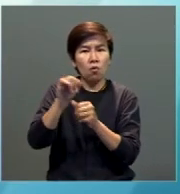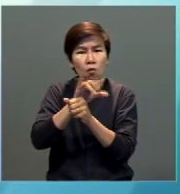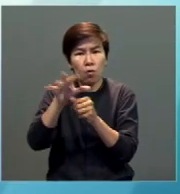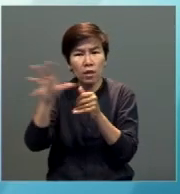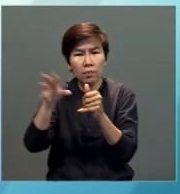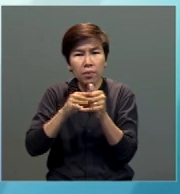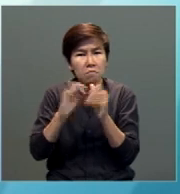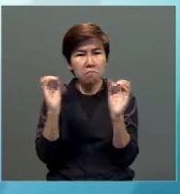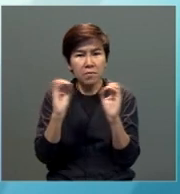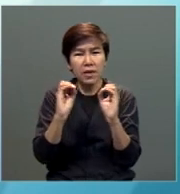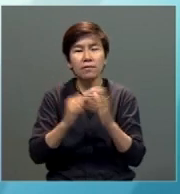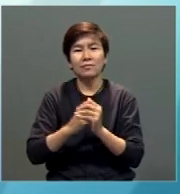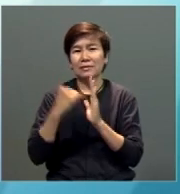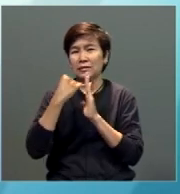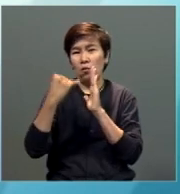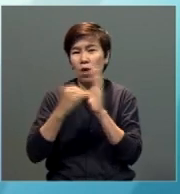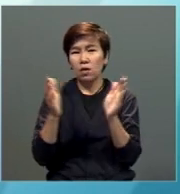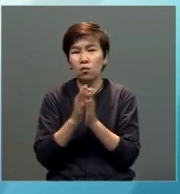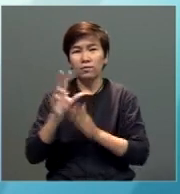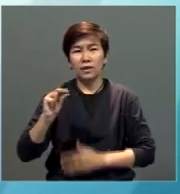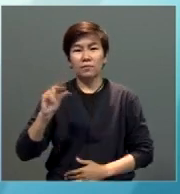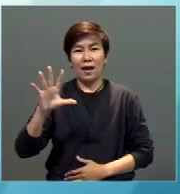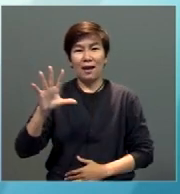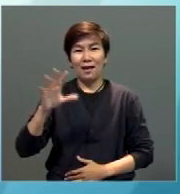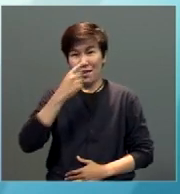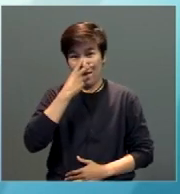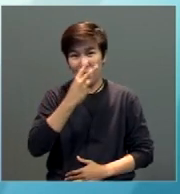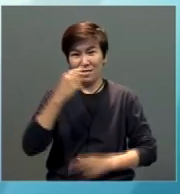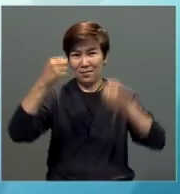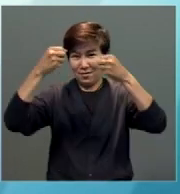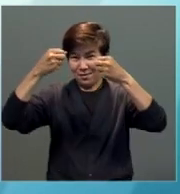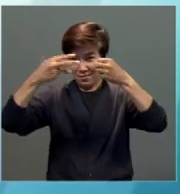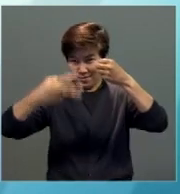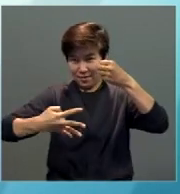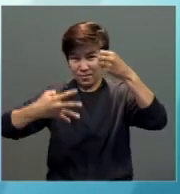วันที่ผ่านมานะครับก็พบว่าเพิ่มขึ้นอีกเป็น35จังหวัดนะครับถ้า 35นี้ก็เกือบจะครึ่งนึงของประเทศไทยแล้วนะครับก็มีจังหวัดสระแก้ว